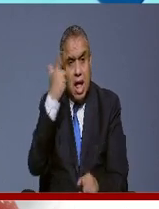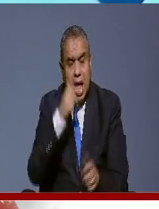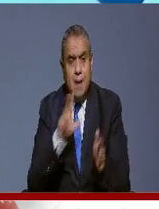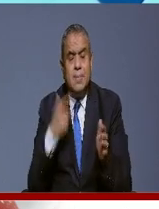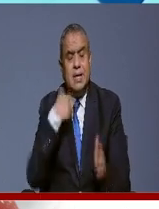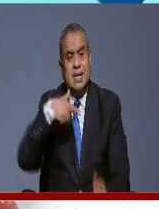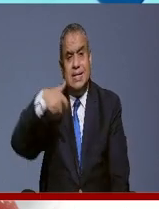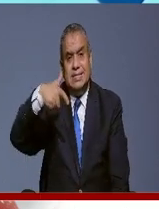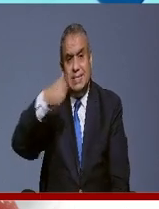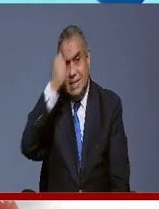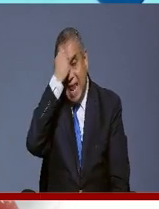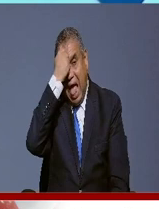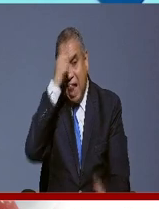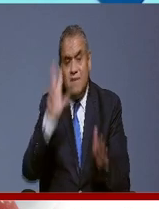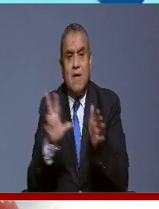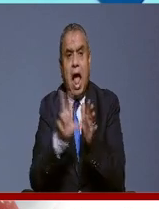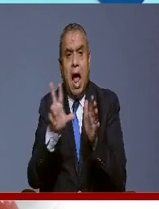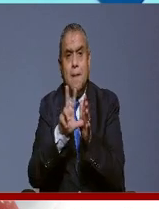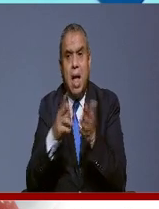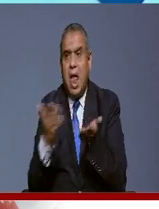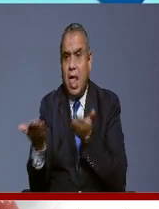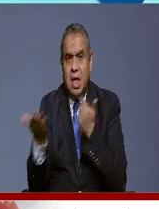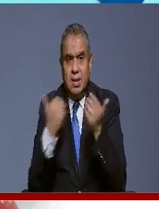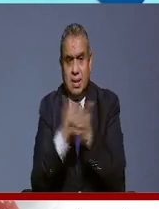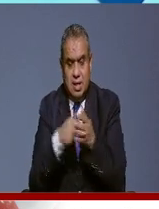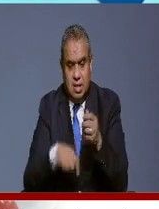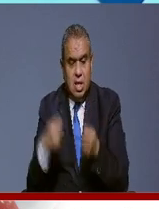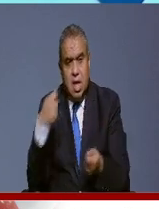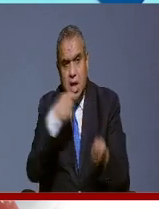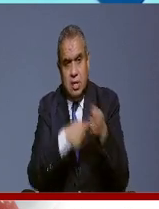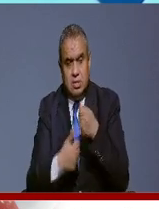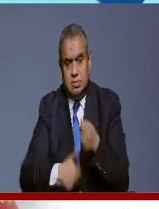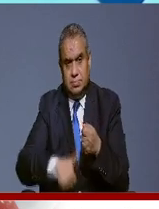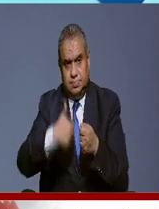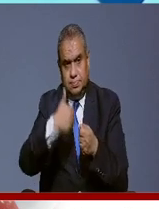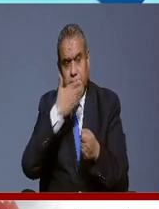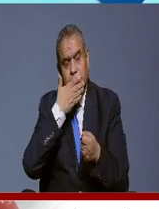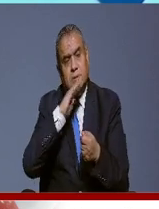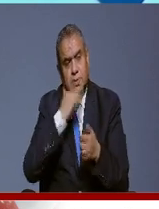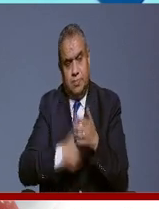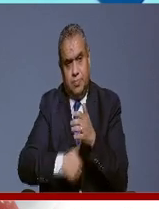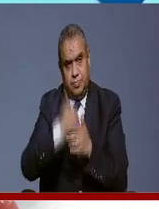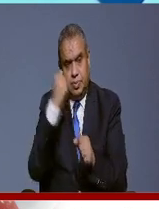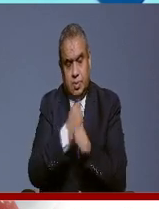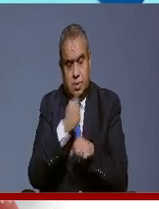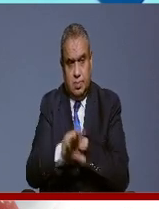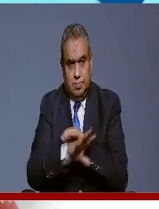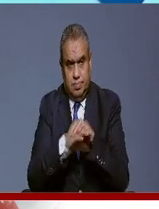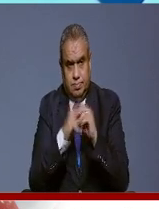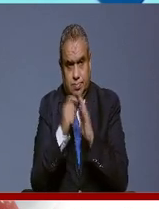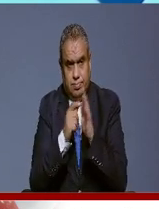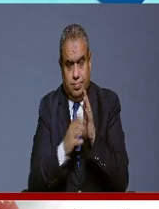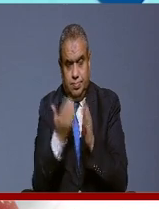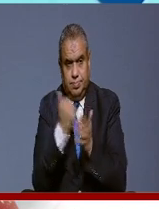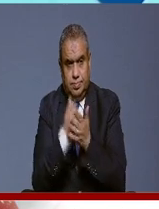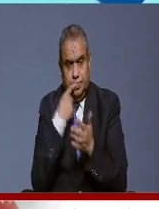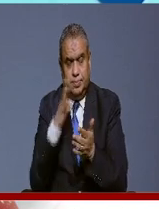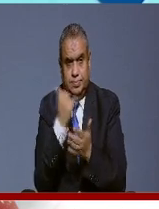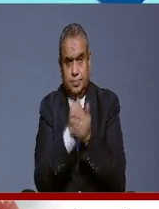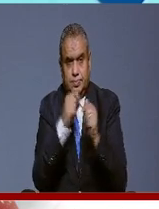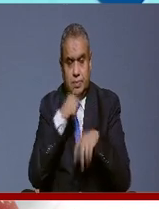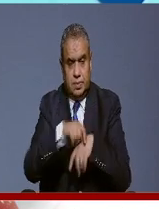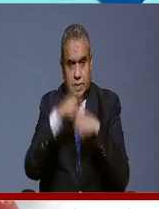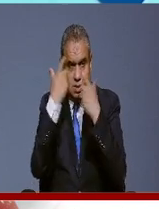ده بيعمل أثر اقتصادي الحمد لله في الـ الـ الـ يعني في